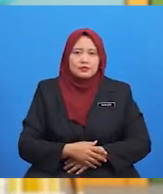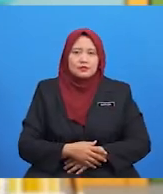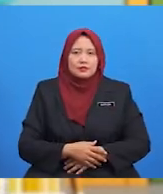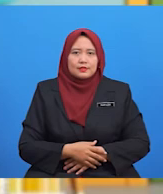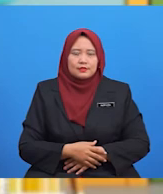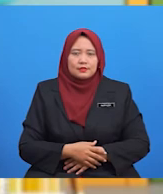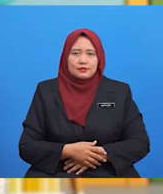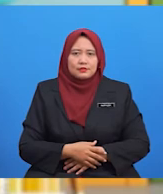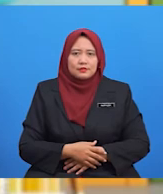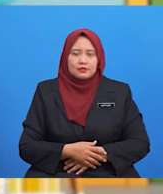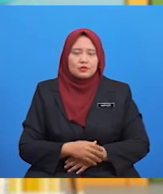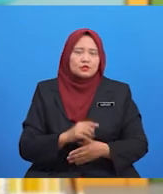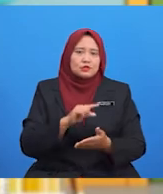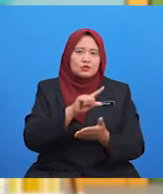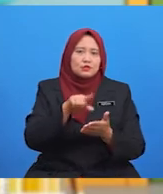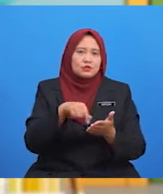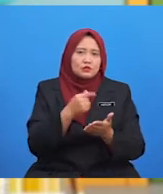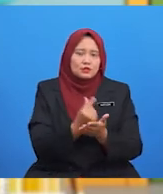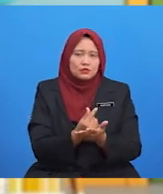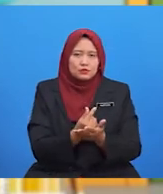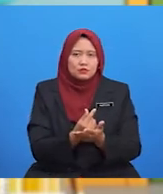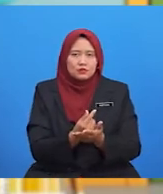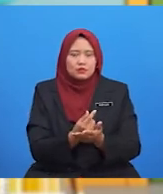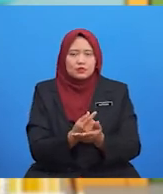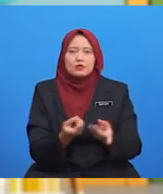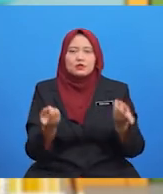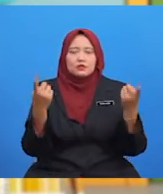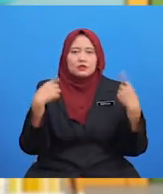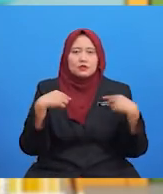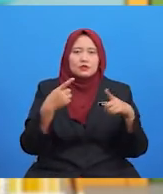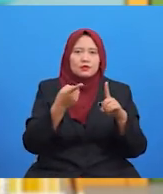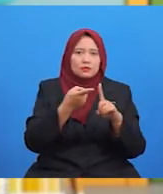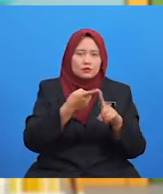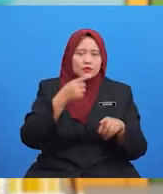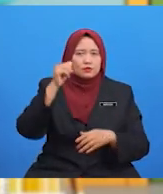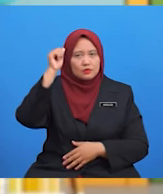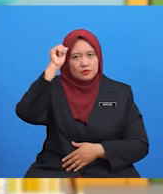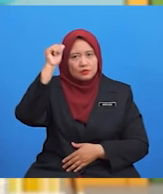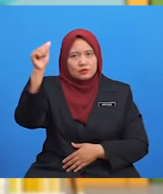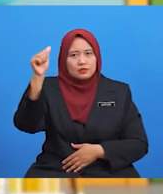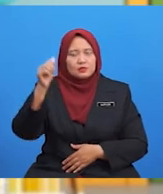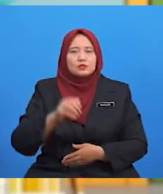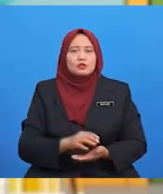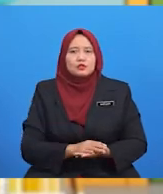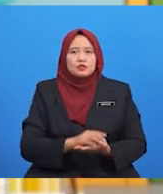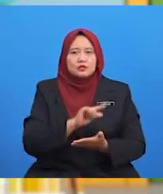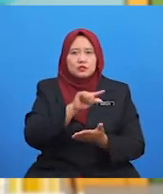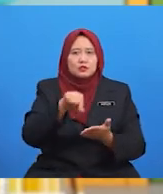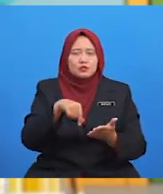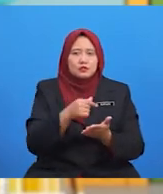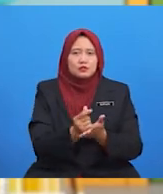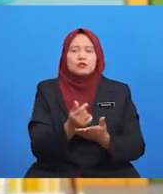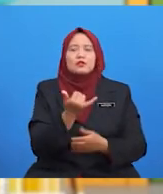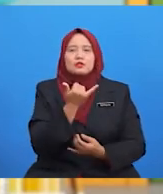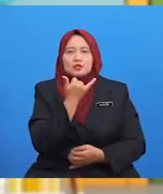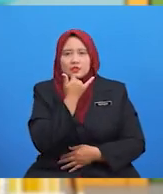Sesungguhnya, segala yang baik datang daripada Allah. Dan segala kekhilafan yang ada